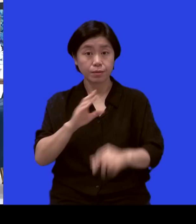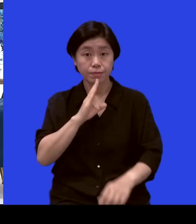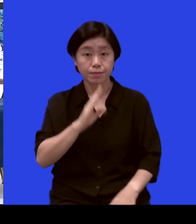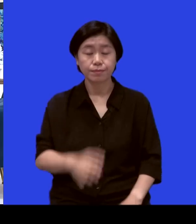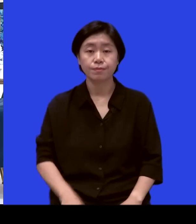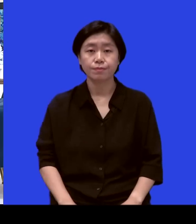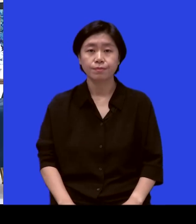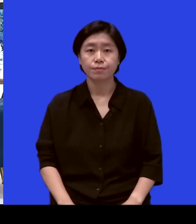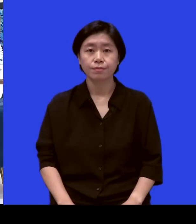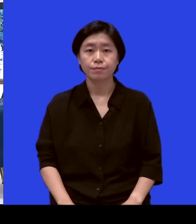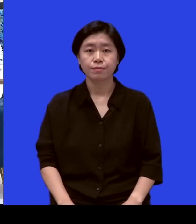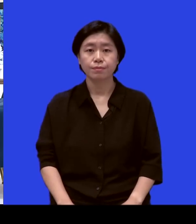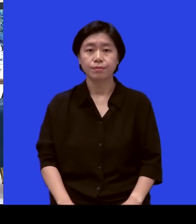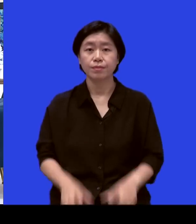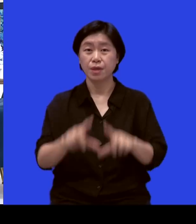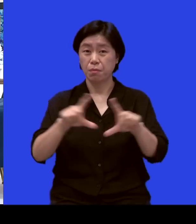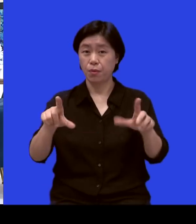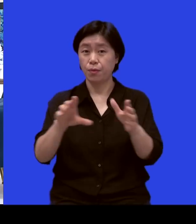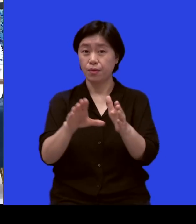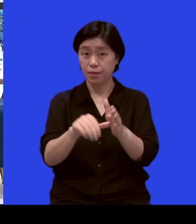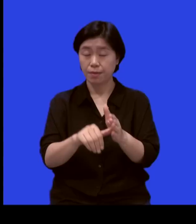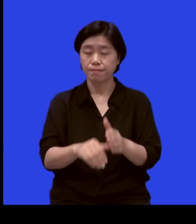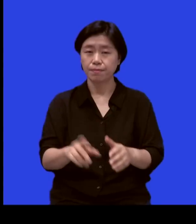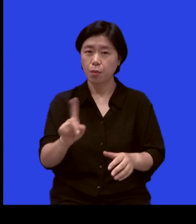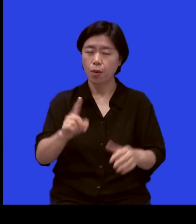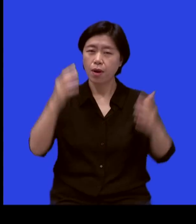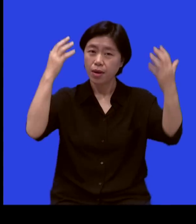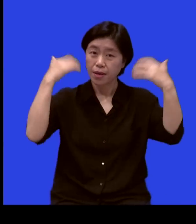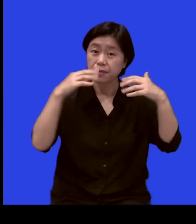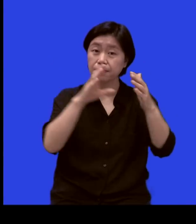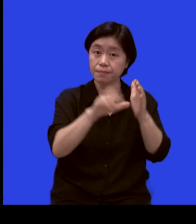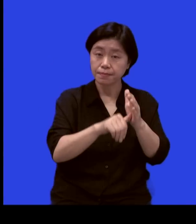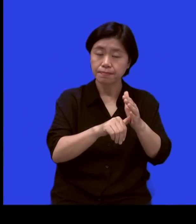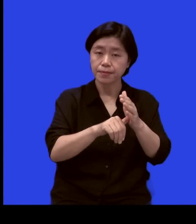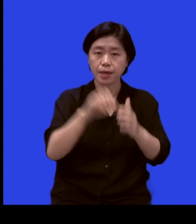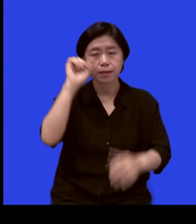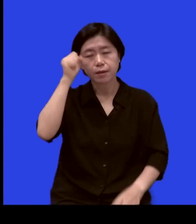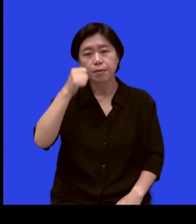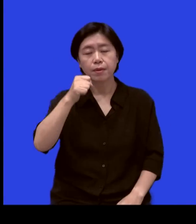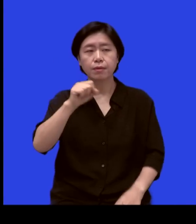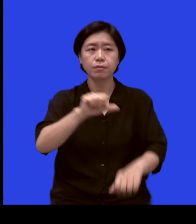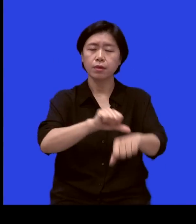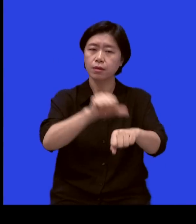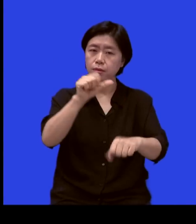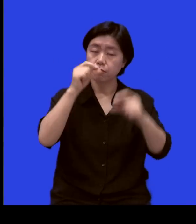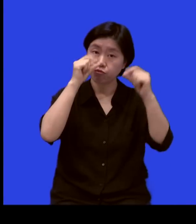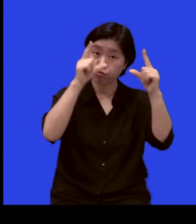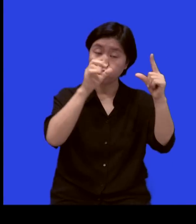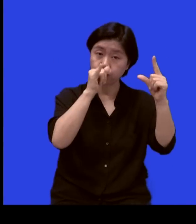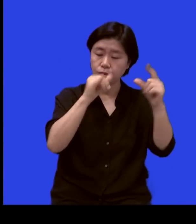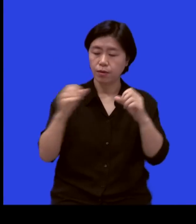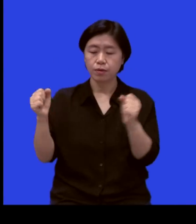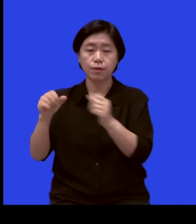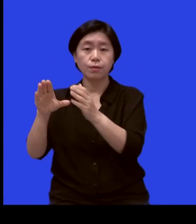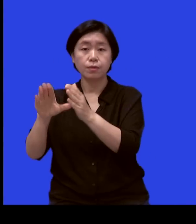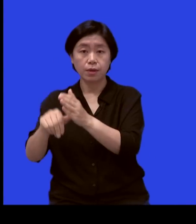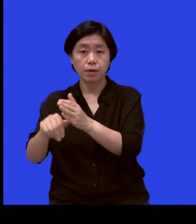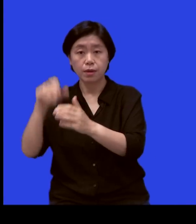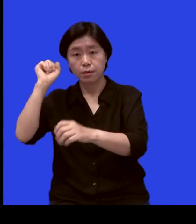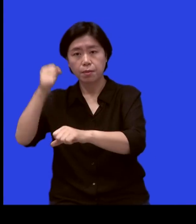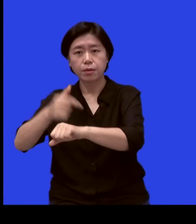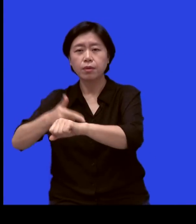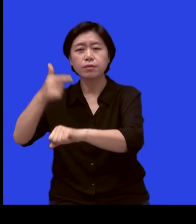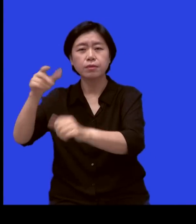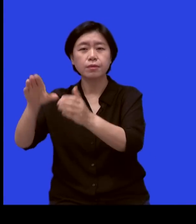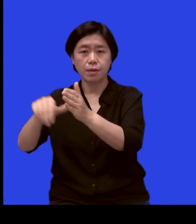우리는 평소에는 이제 하절기에는 5시에 그냥 일어나고 그리고 이제 지금까지 동절기는 6시에 일어나고